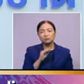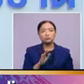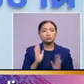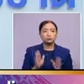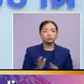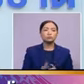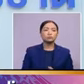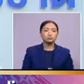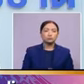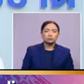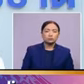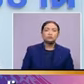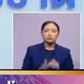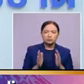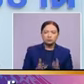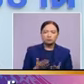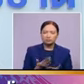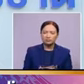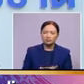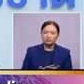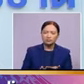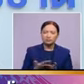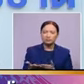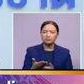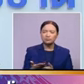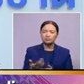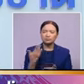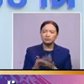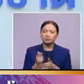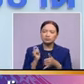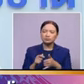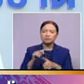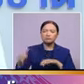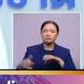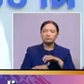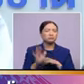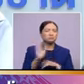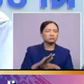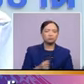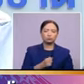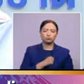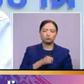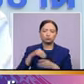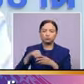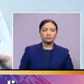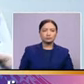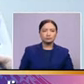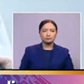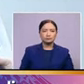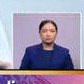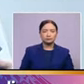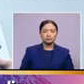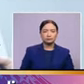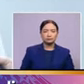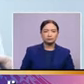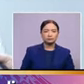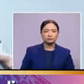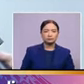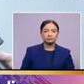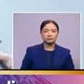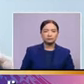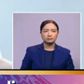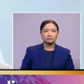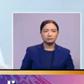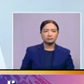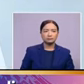ที่มาด้วยเงินเนี่ยไม่มีแน่นอนมาอยู่รวมไทยสร้างชาตินะฮะเพราะว่าทนอยู่ที่เดิมไม่ได้นะฮะ กับว่าเราเอา